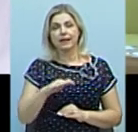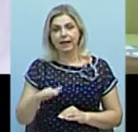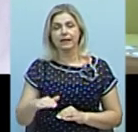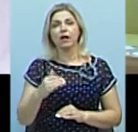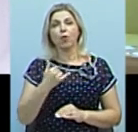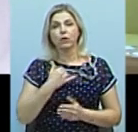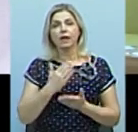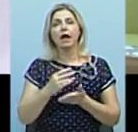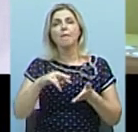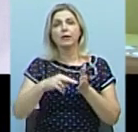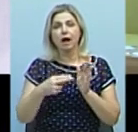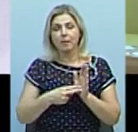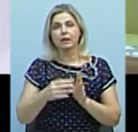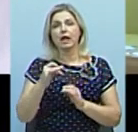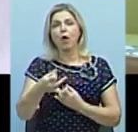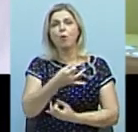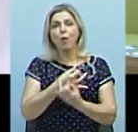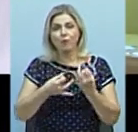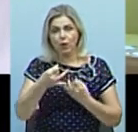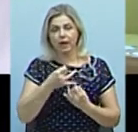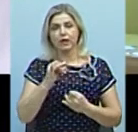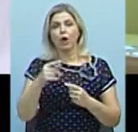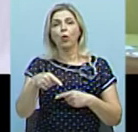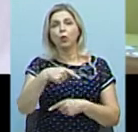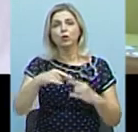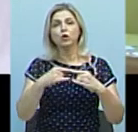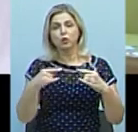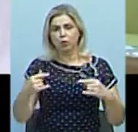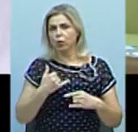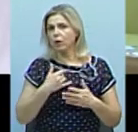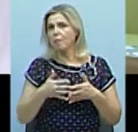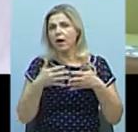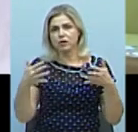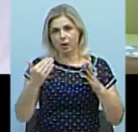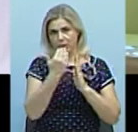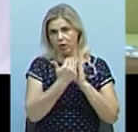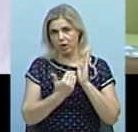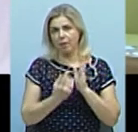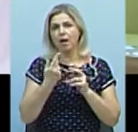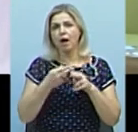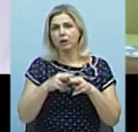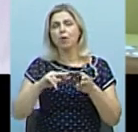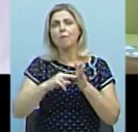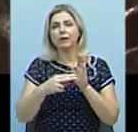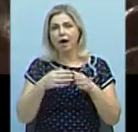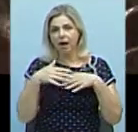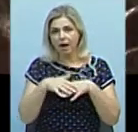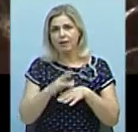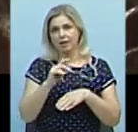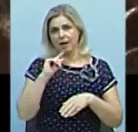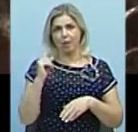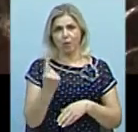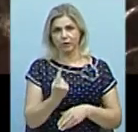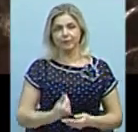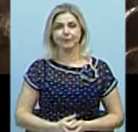планах громадські обговорення «Круглі столи». Загалом у нас дуже велика програма, яка розрахована на рік. Долучилася